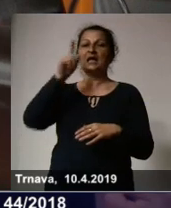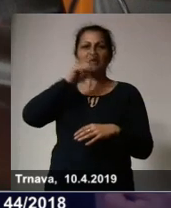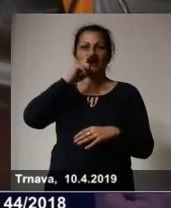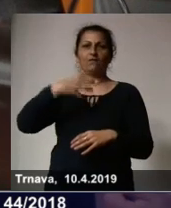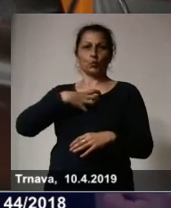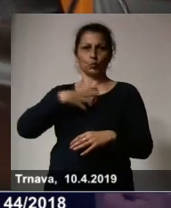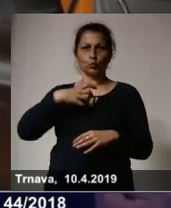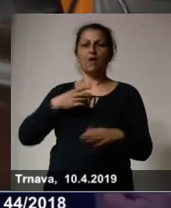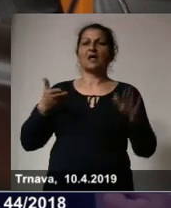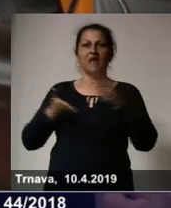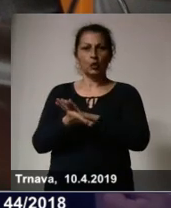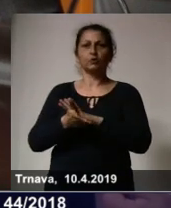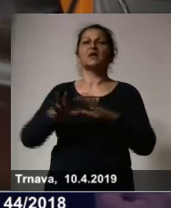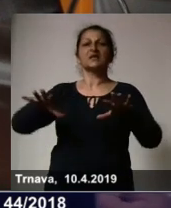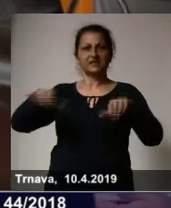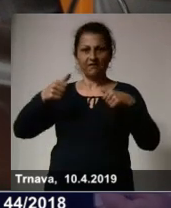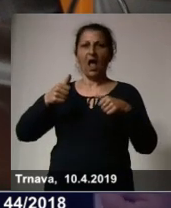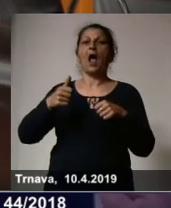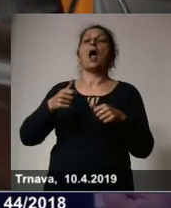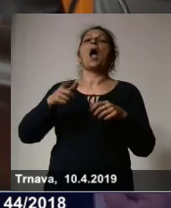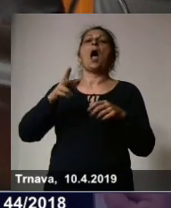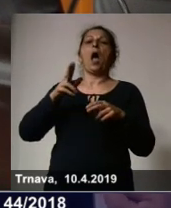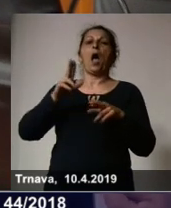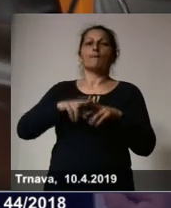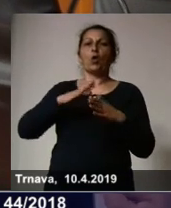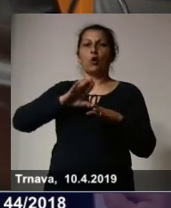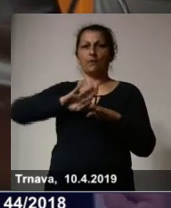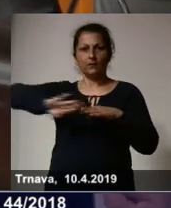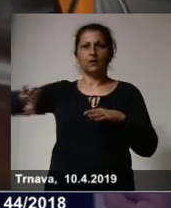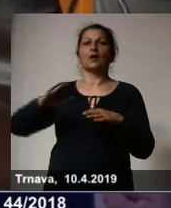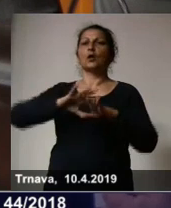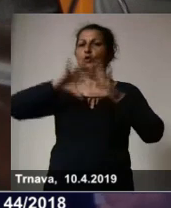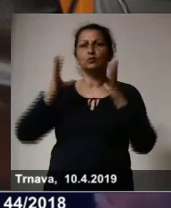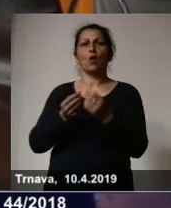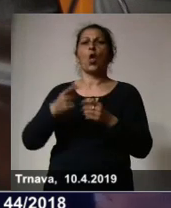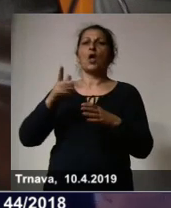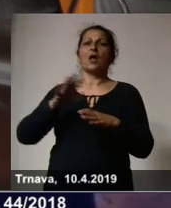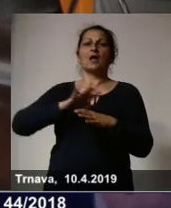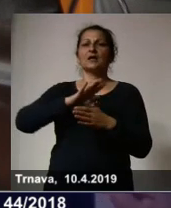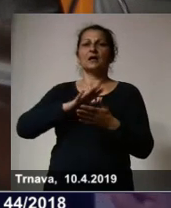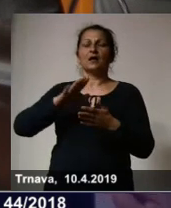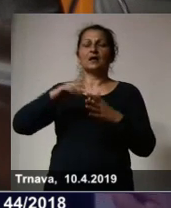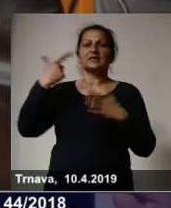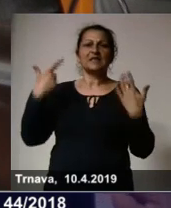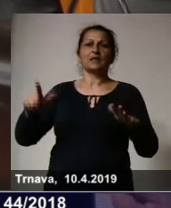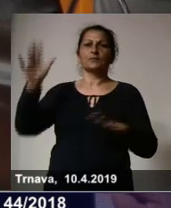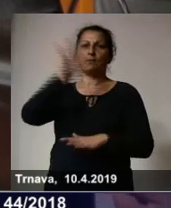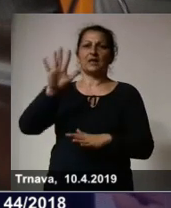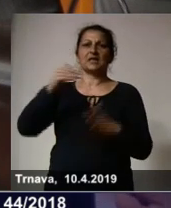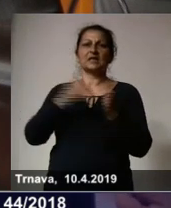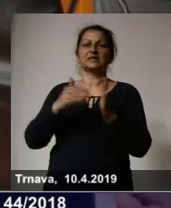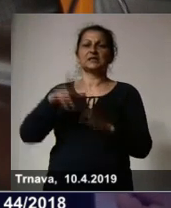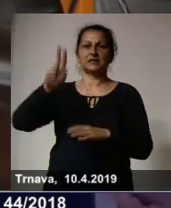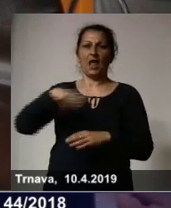zastupiteľstvo po schválení vyčlenilo pre dotačné schémy celkovo 750 000 eur, čo je takmer